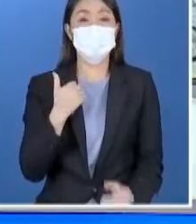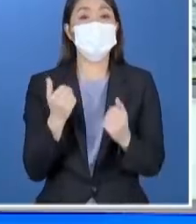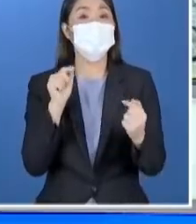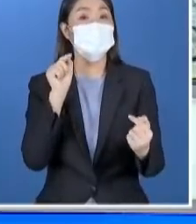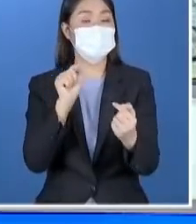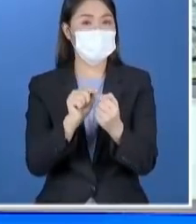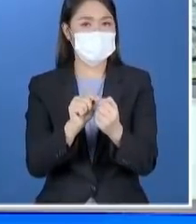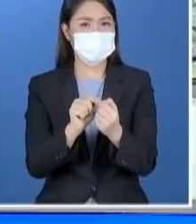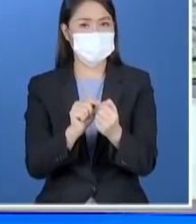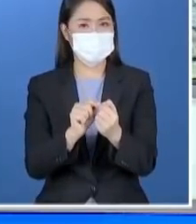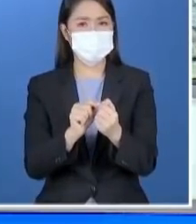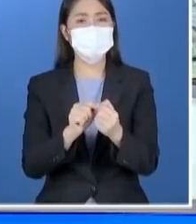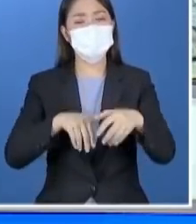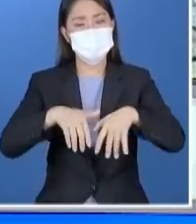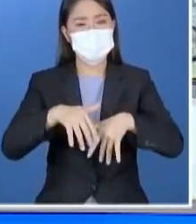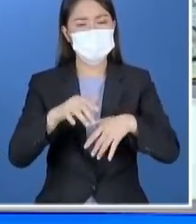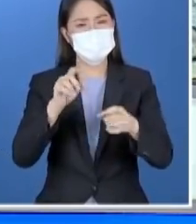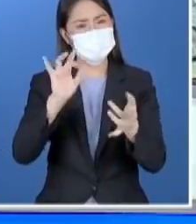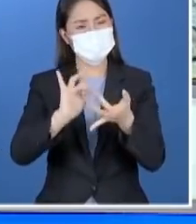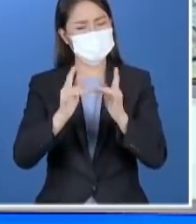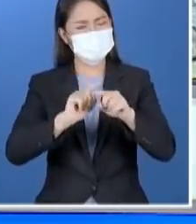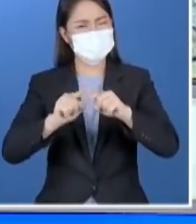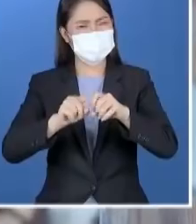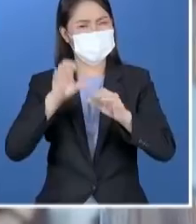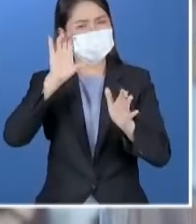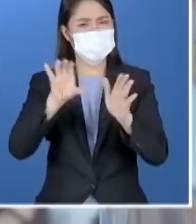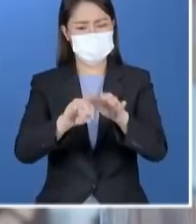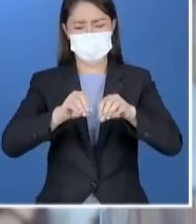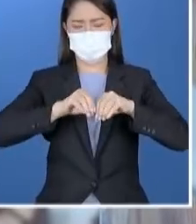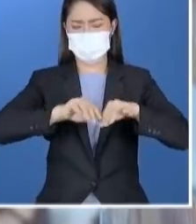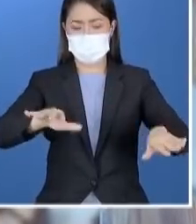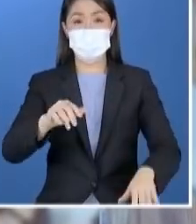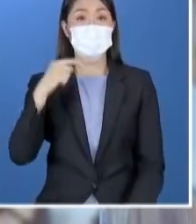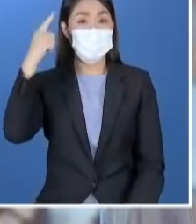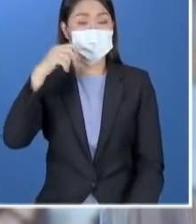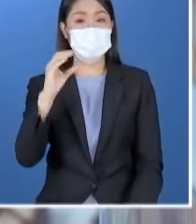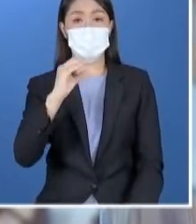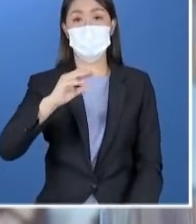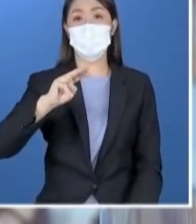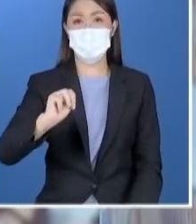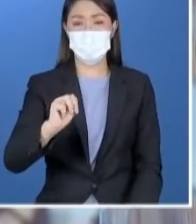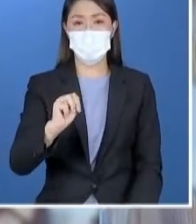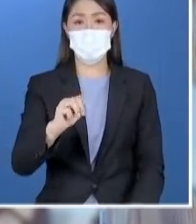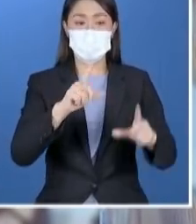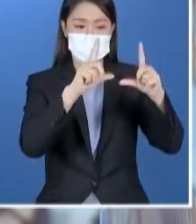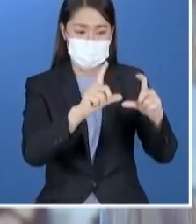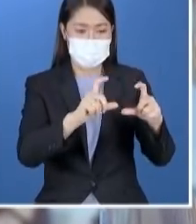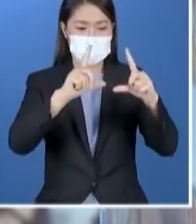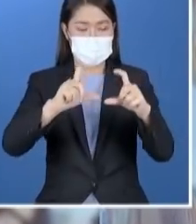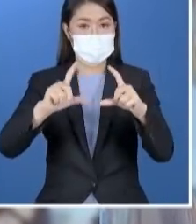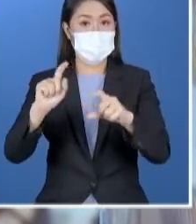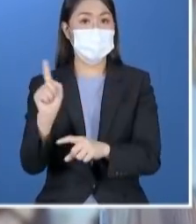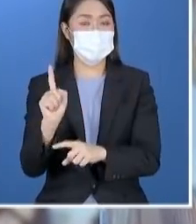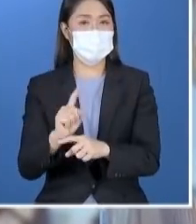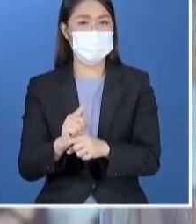เรื่องของนักสืบโซเชียลที่แชร์ภาพกันออกมาภาพที่คุณแตงโมกับคุณกระติกไปถ่ายเอาไว้นะฮะที่บ